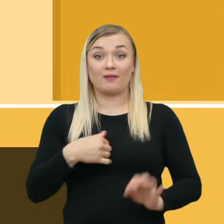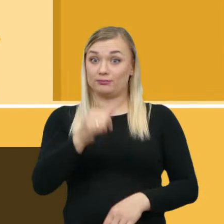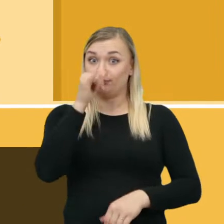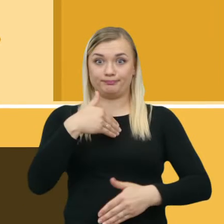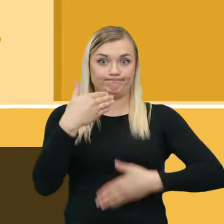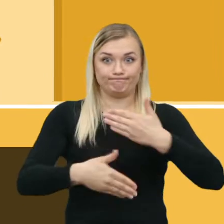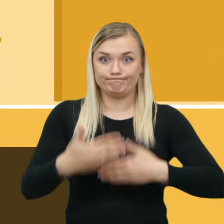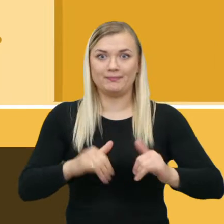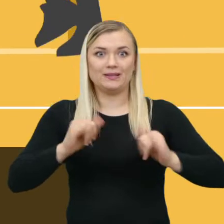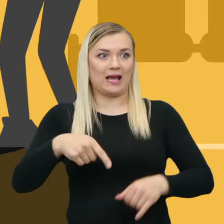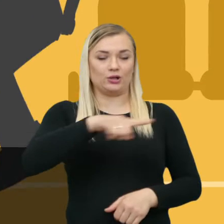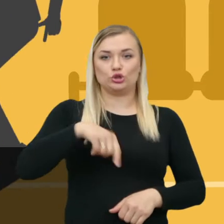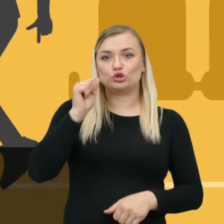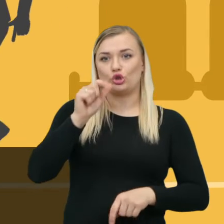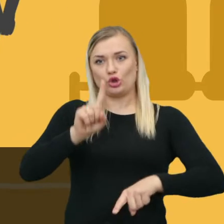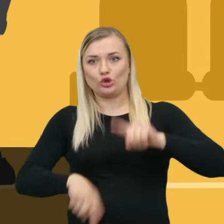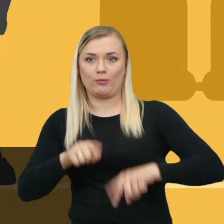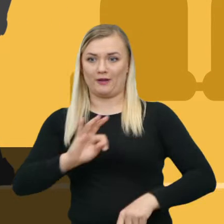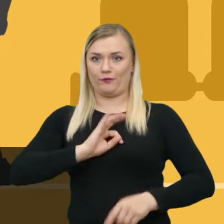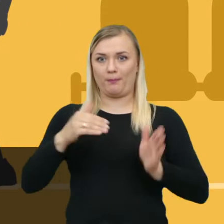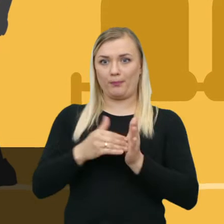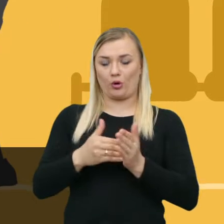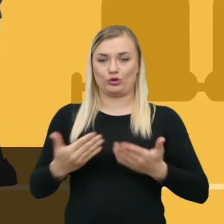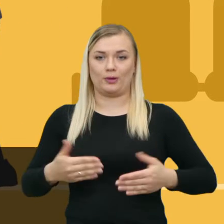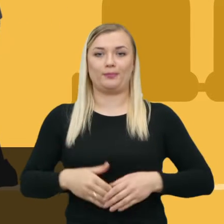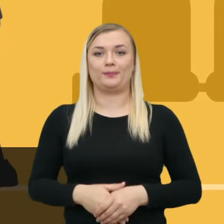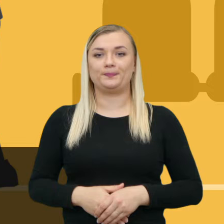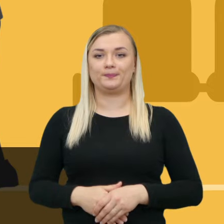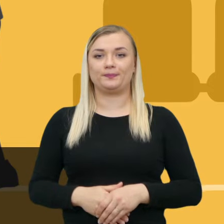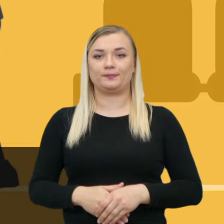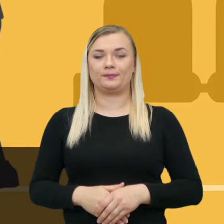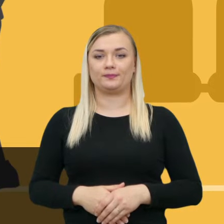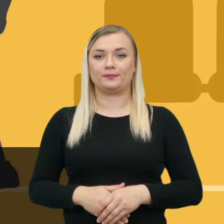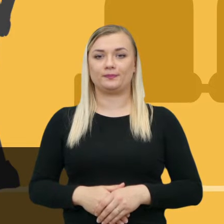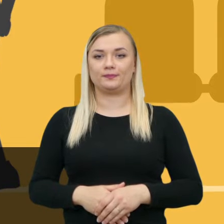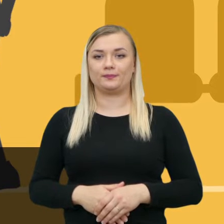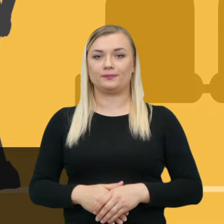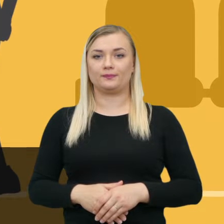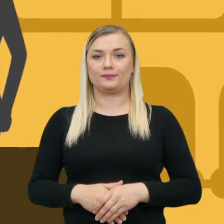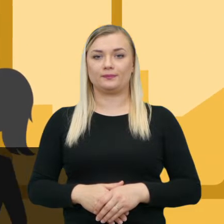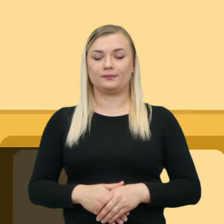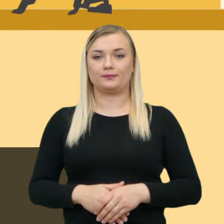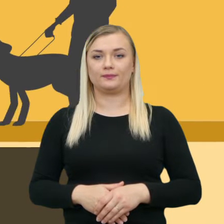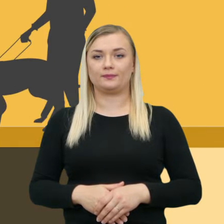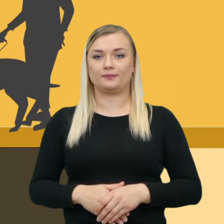nawet uniemożliwia codzienne funkcjonowanie osobom ze szczególnymi potrzebami.